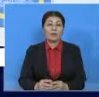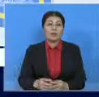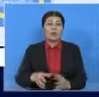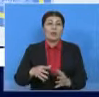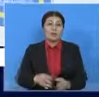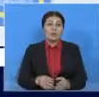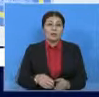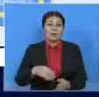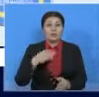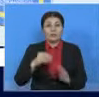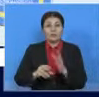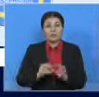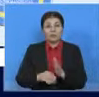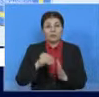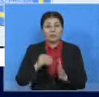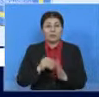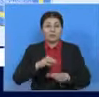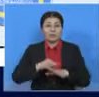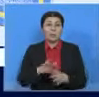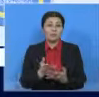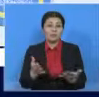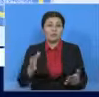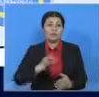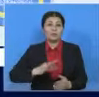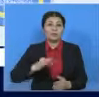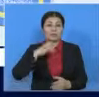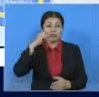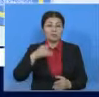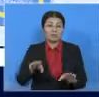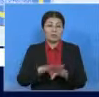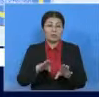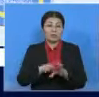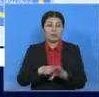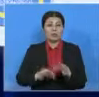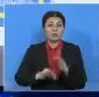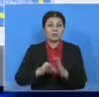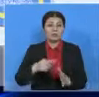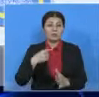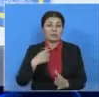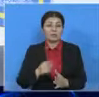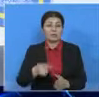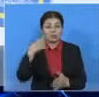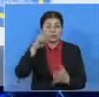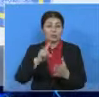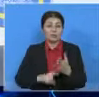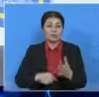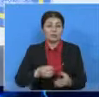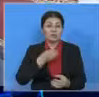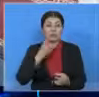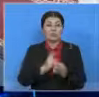Референдум организован в разных уголках Казахстана. Я также дала свой голос. Я надеюсь на хорошие изменения по итогам